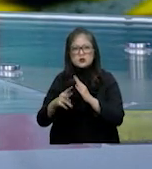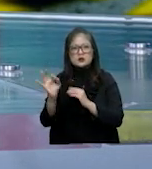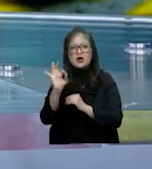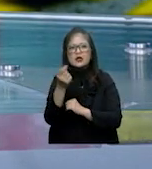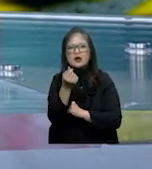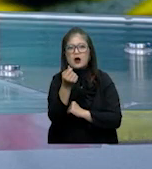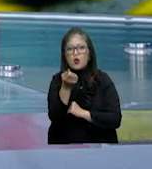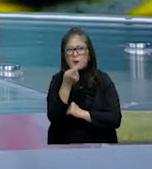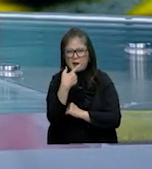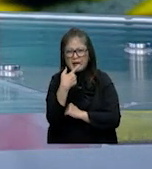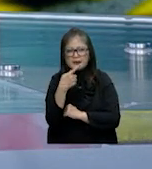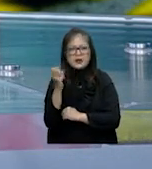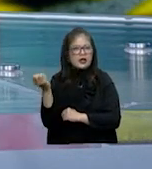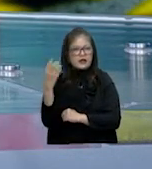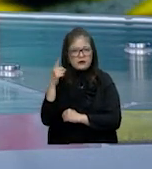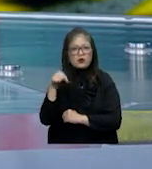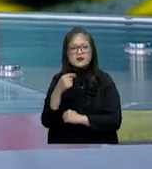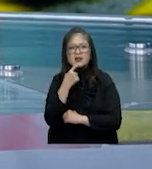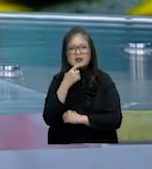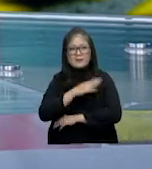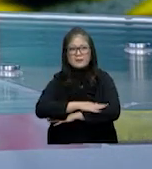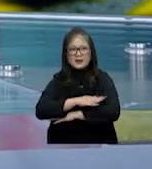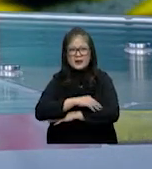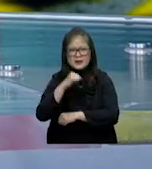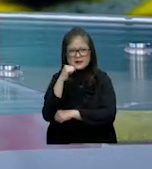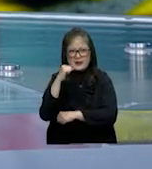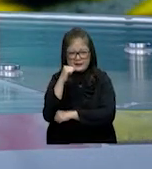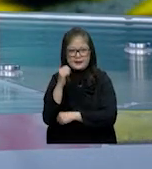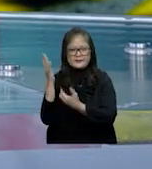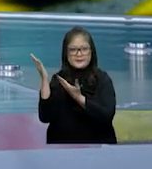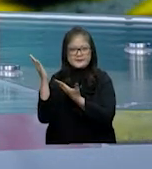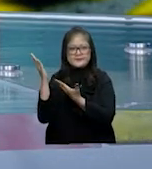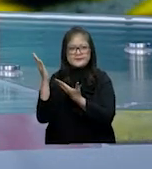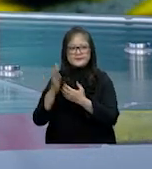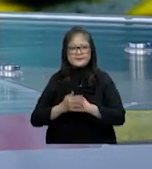pengobatan. Informasi tersebut kami rangkum dalam Seputar Kriminal berikut ini.